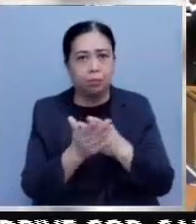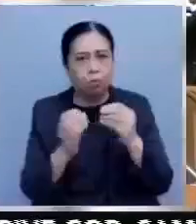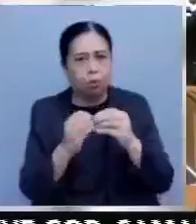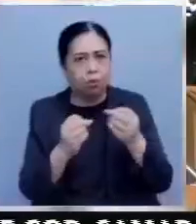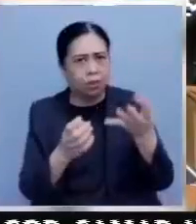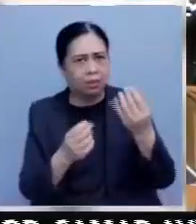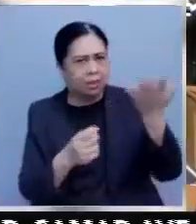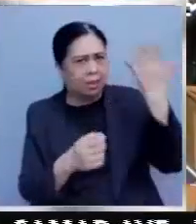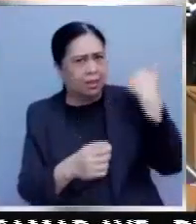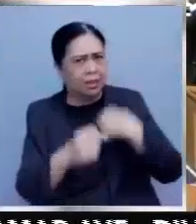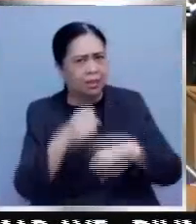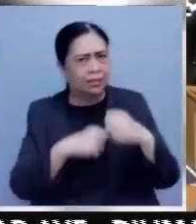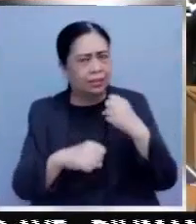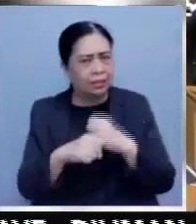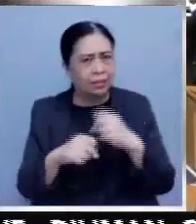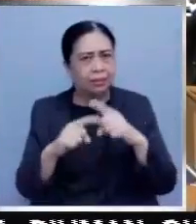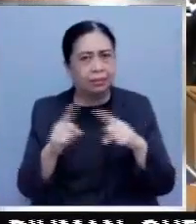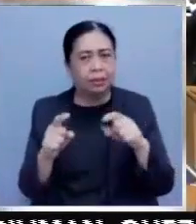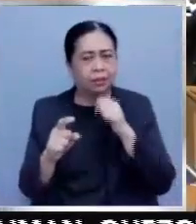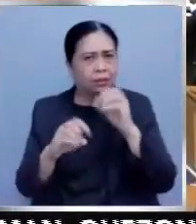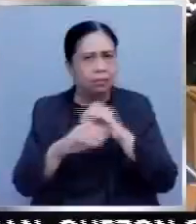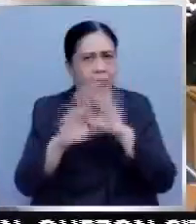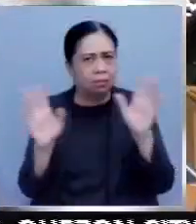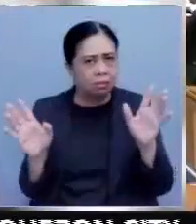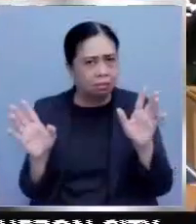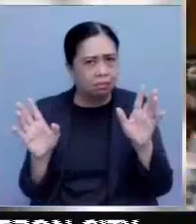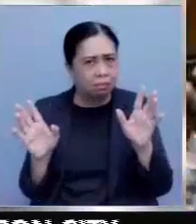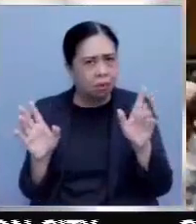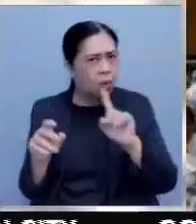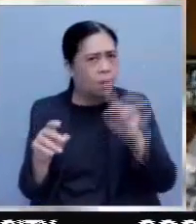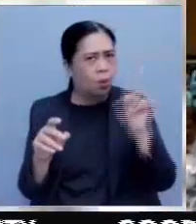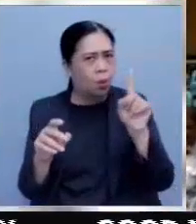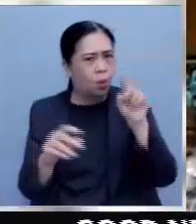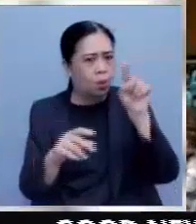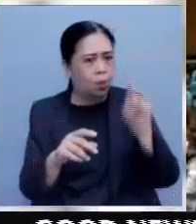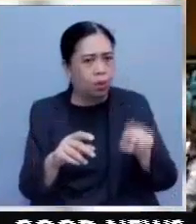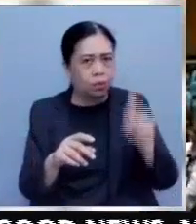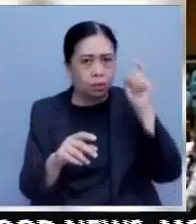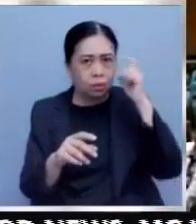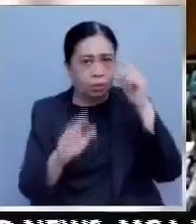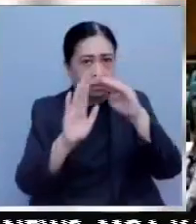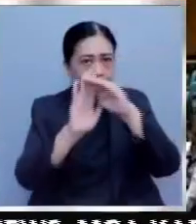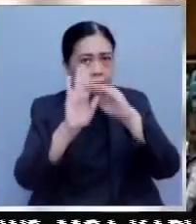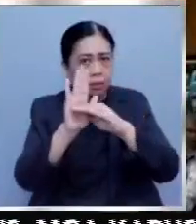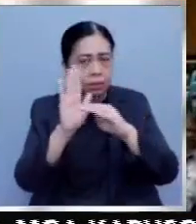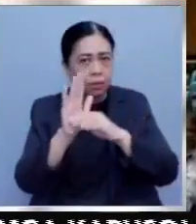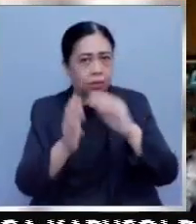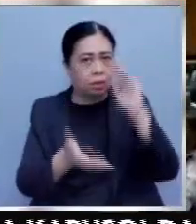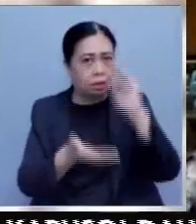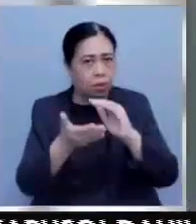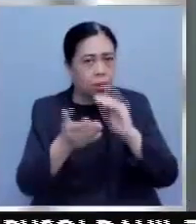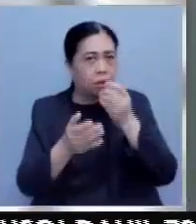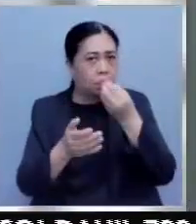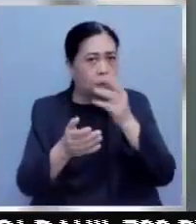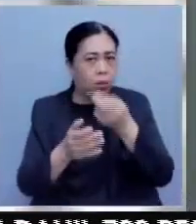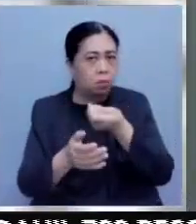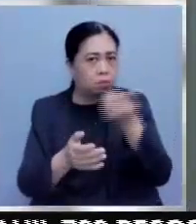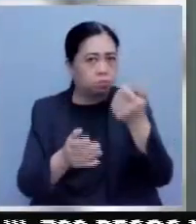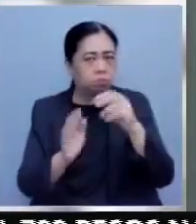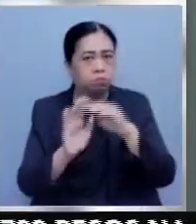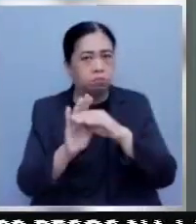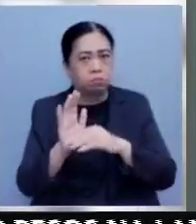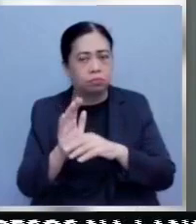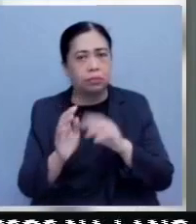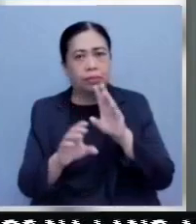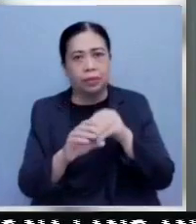taon. Pero hindi malinaw sa ngayon kung alin sa mga government agencies ang mababawasan o mawawalan nito. Isa ang Office